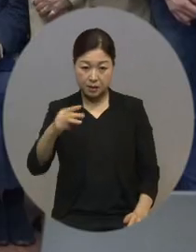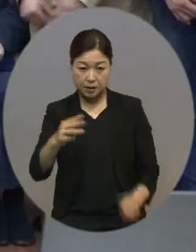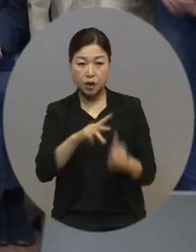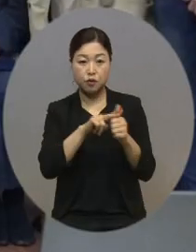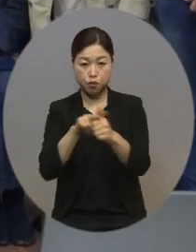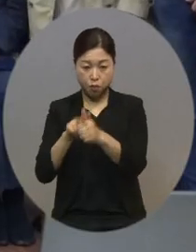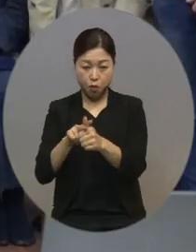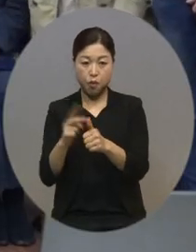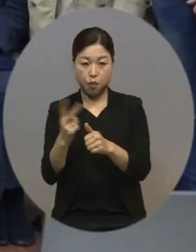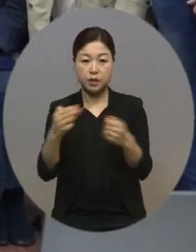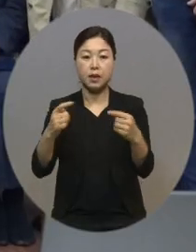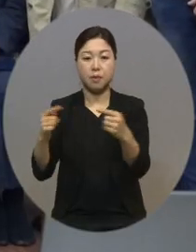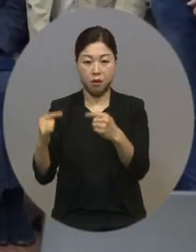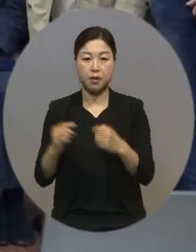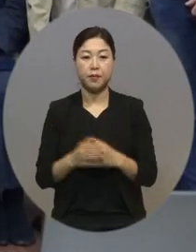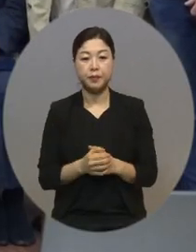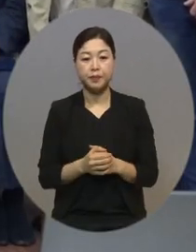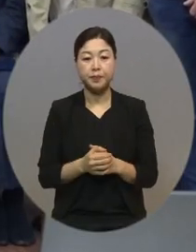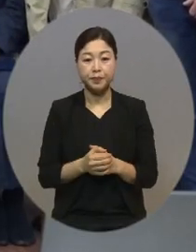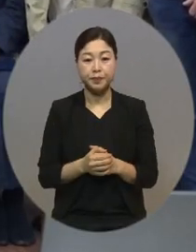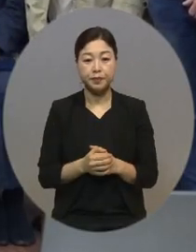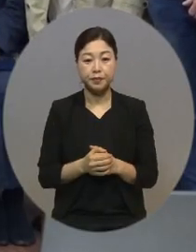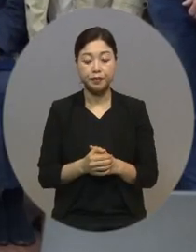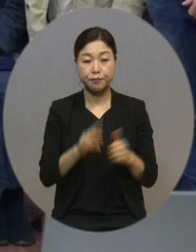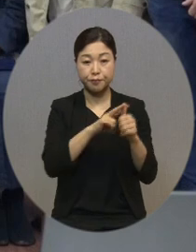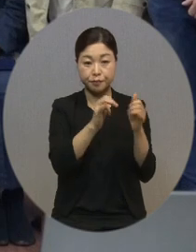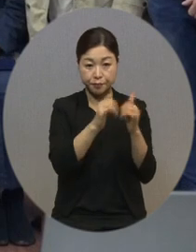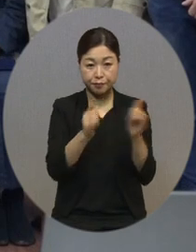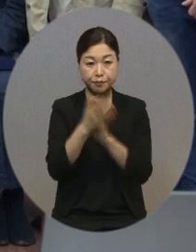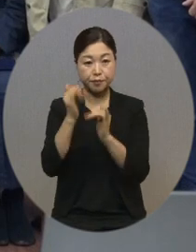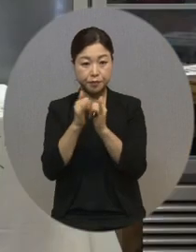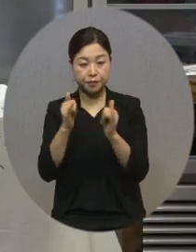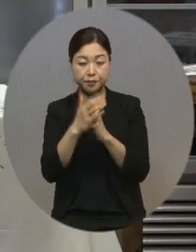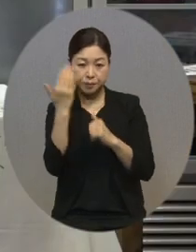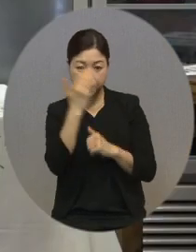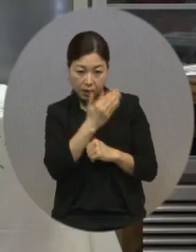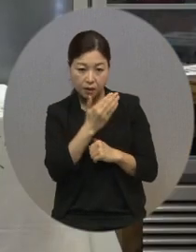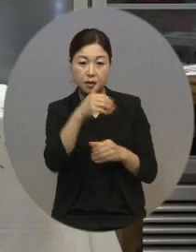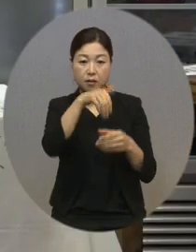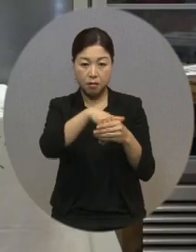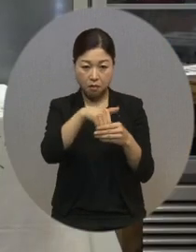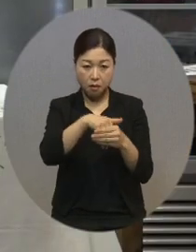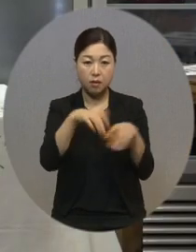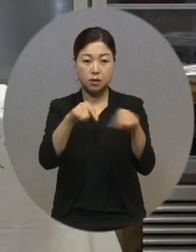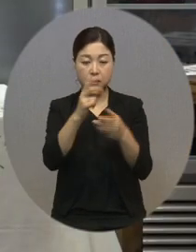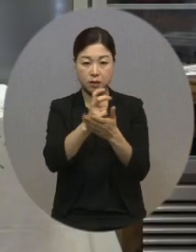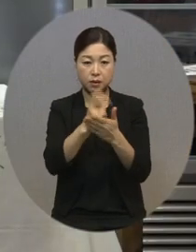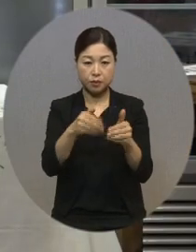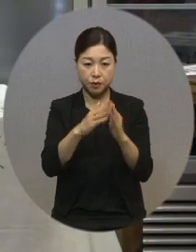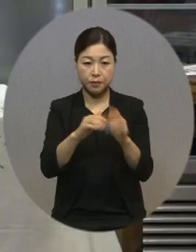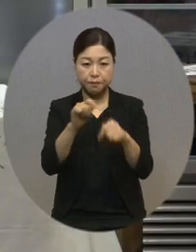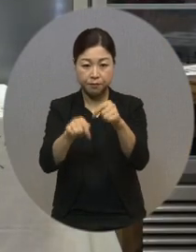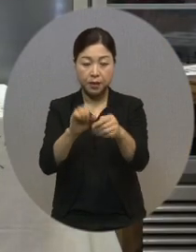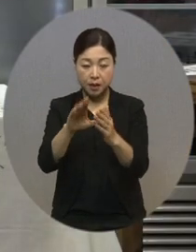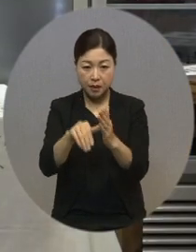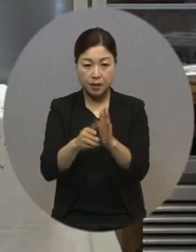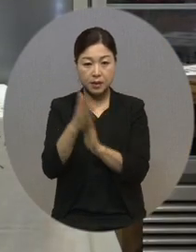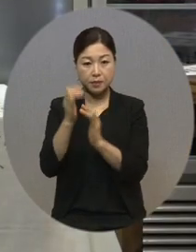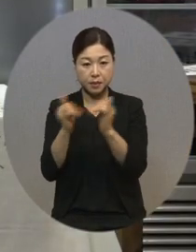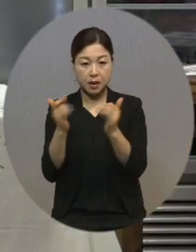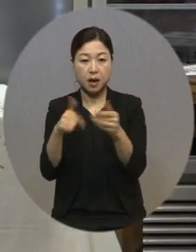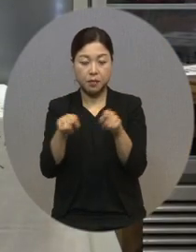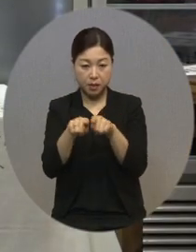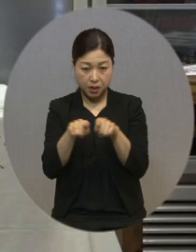국회의원 후보가 참석했습니다. 후보자들과 시민들이 깨끗한 공명선거와 정책 수립 집행에 있어 시민과